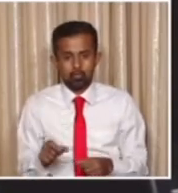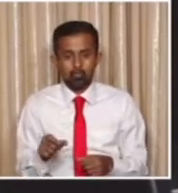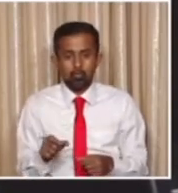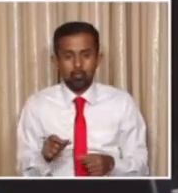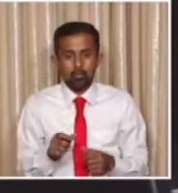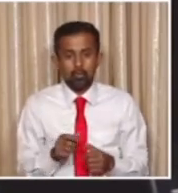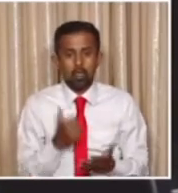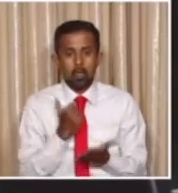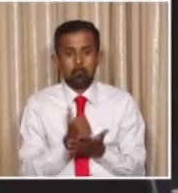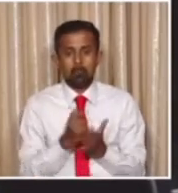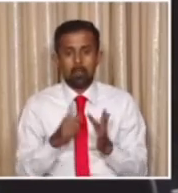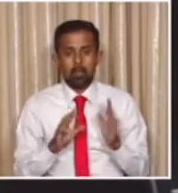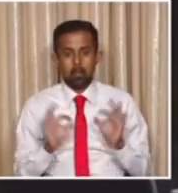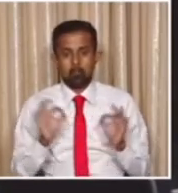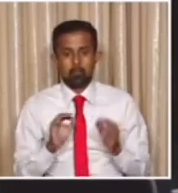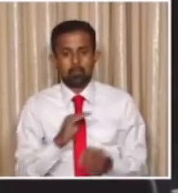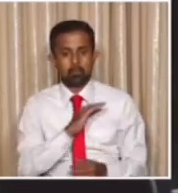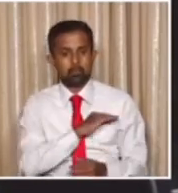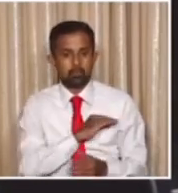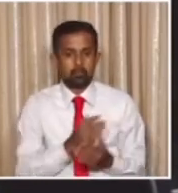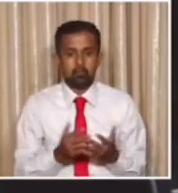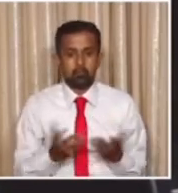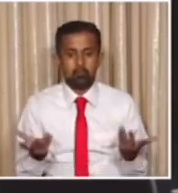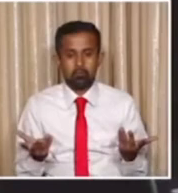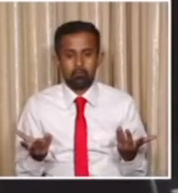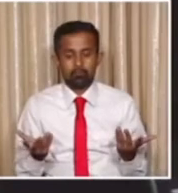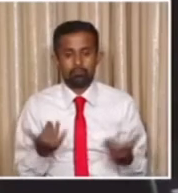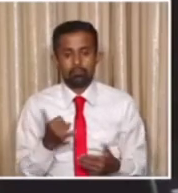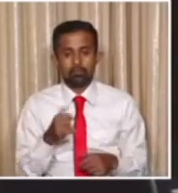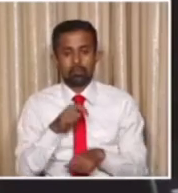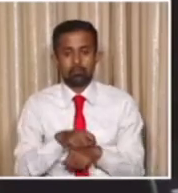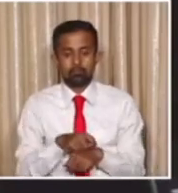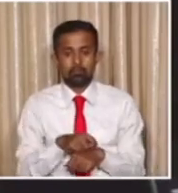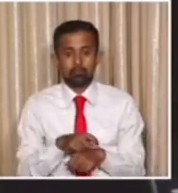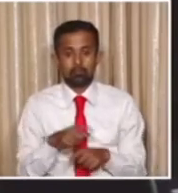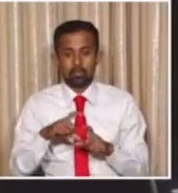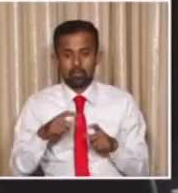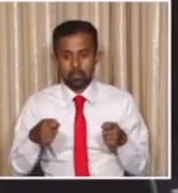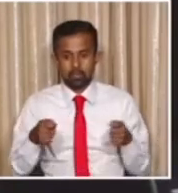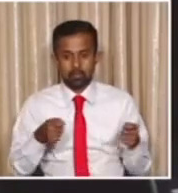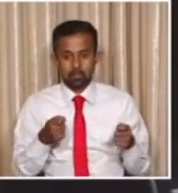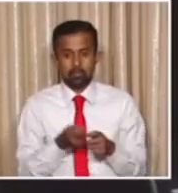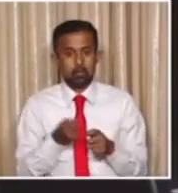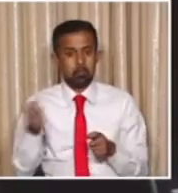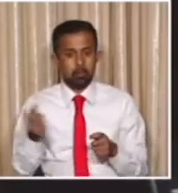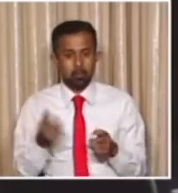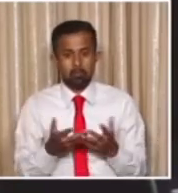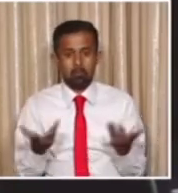ඒගොල්ලෝ බැංකුවල පොලි අනුපාතය දරා ගන්න බැරුව සමහරලාට නියමිත පරිදි චෙක් පතට ඒ මුදල් ගෙවා ගන්න